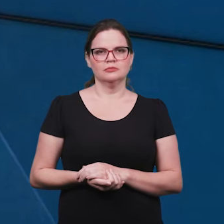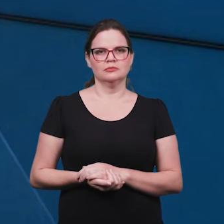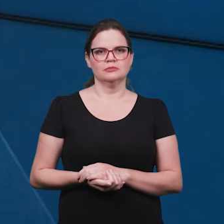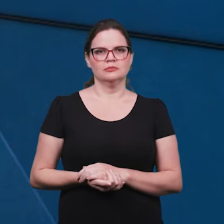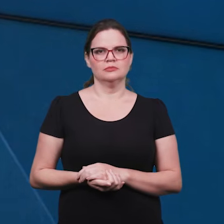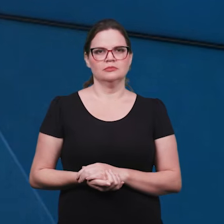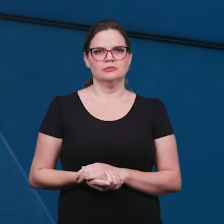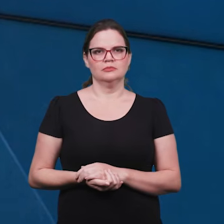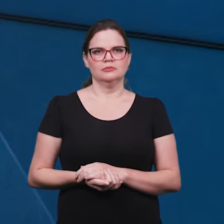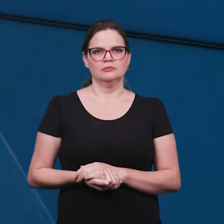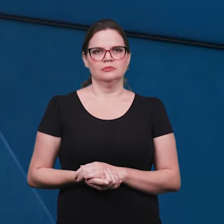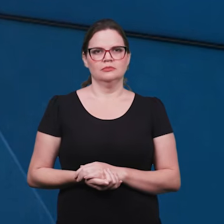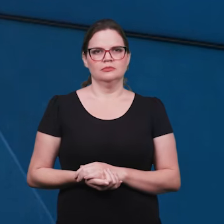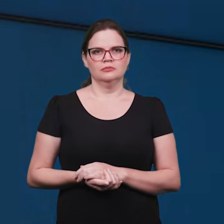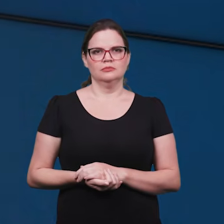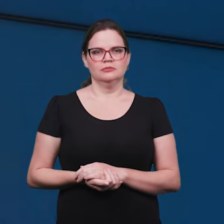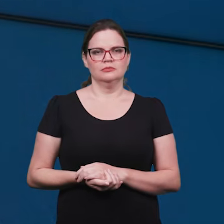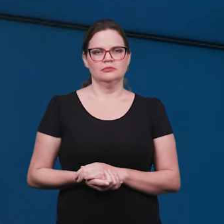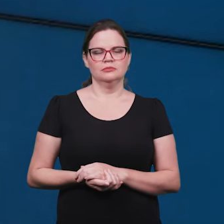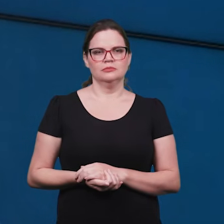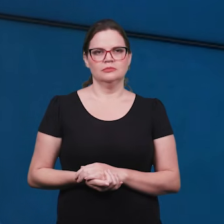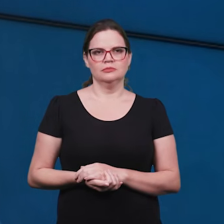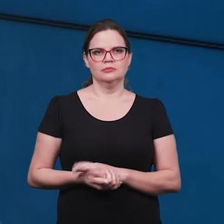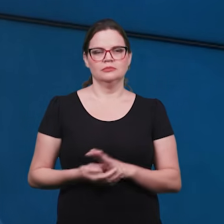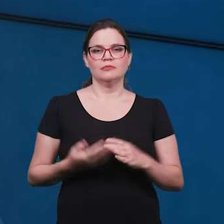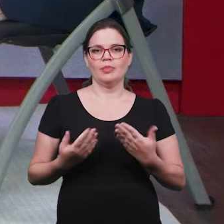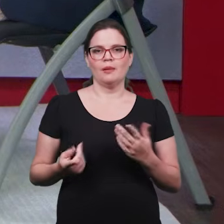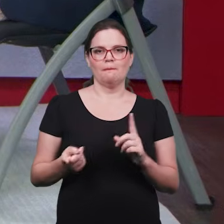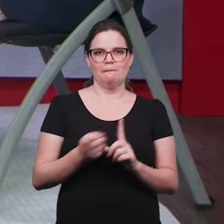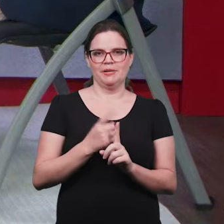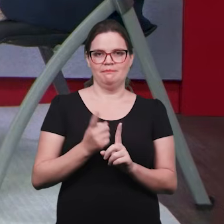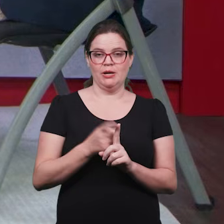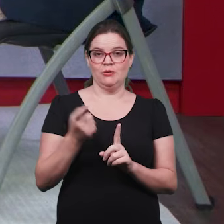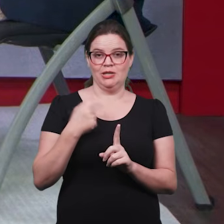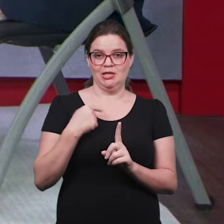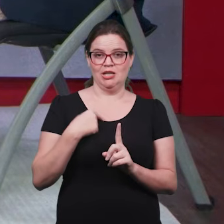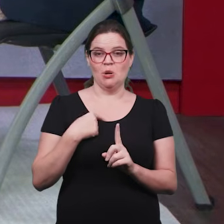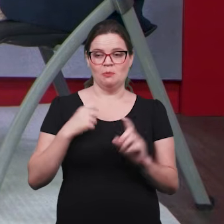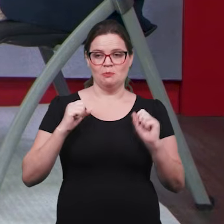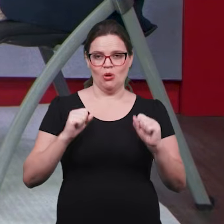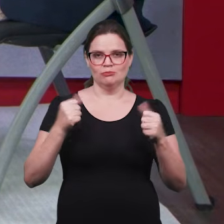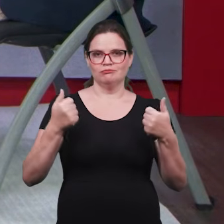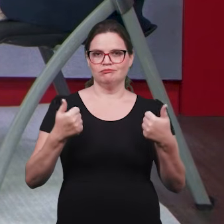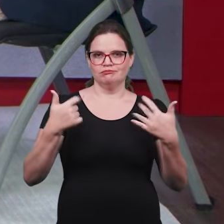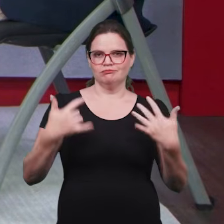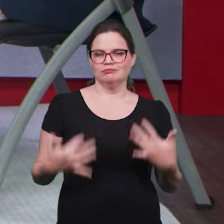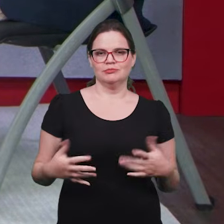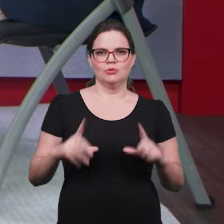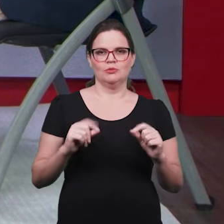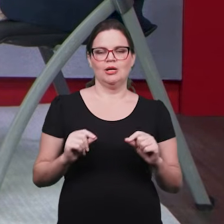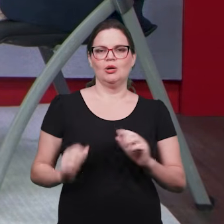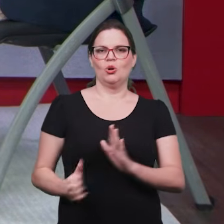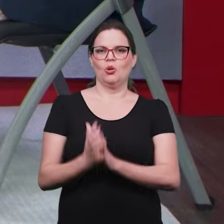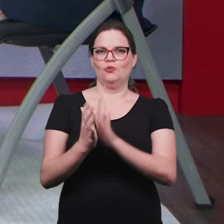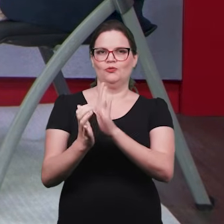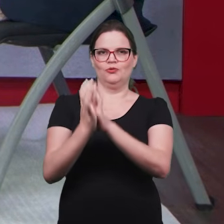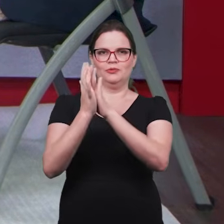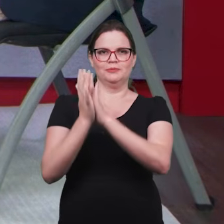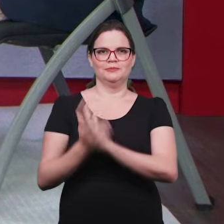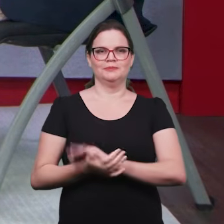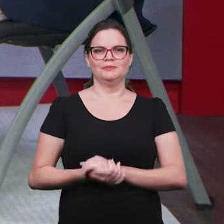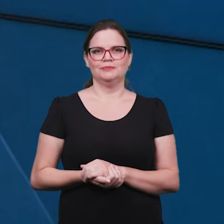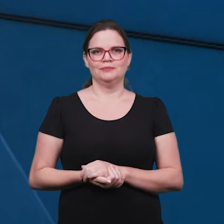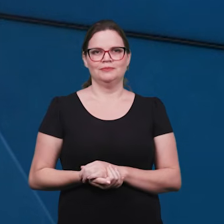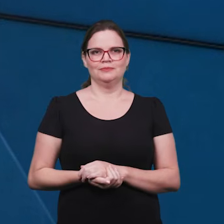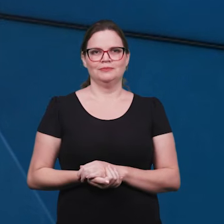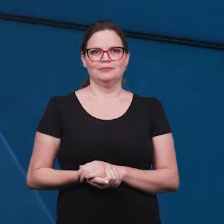Наверное, первый — это прославление. A primeira questão que eu posso falar é o